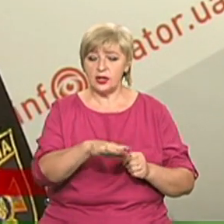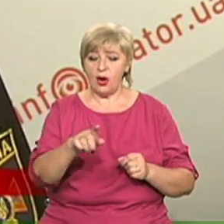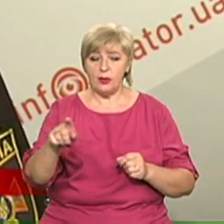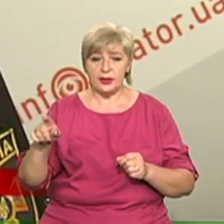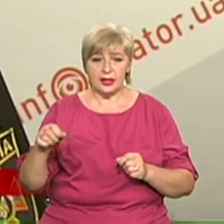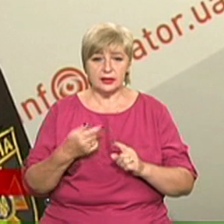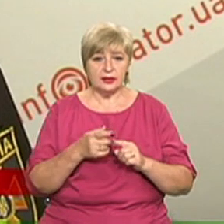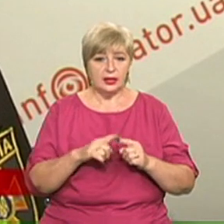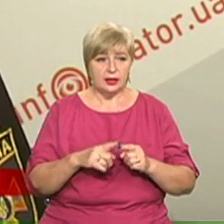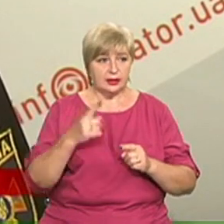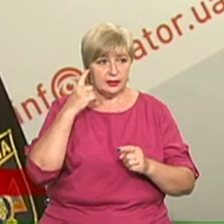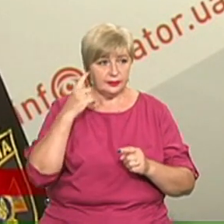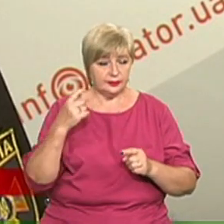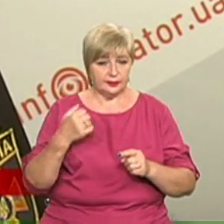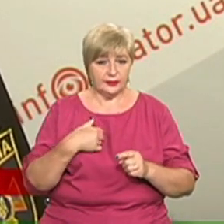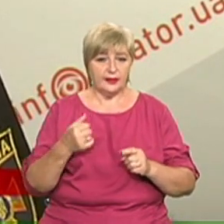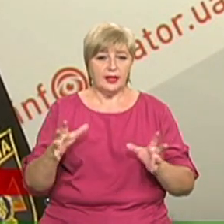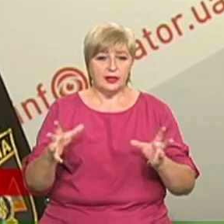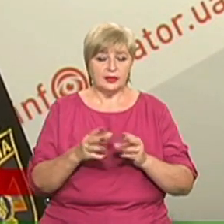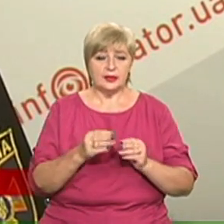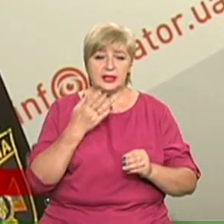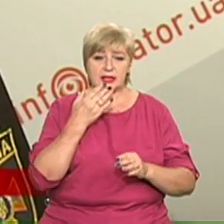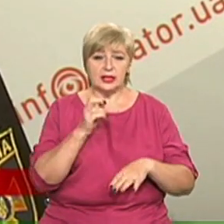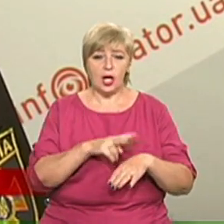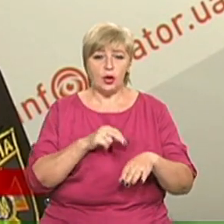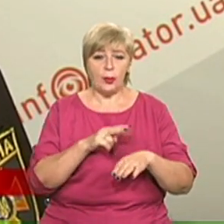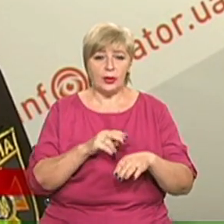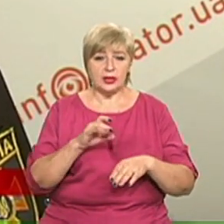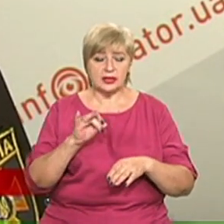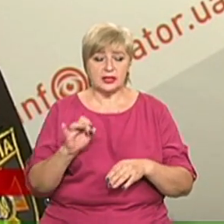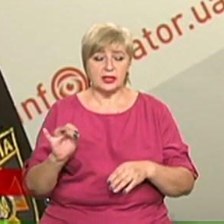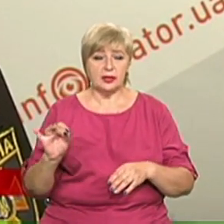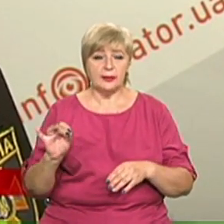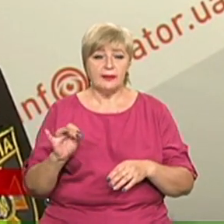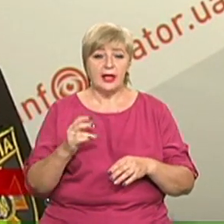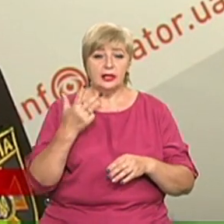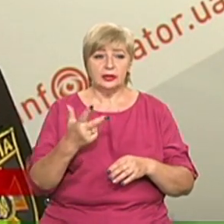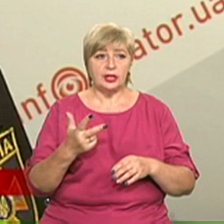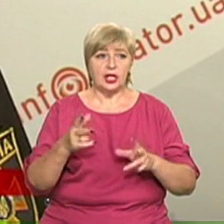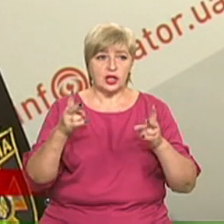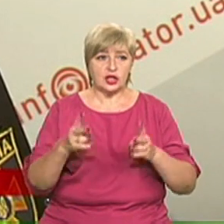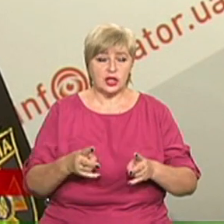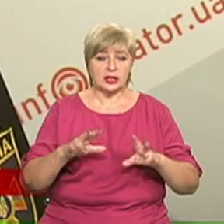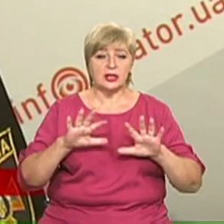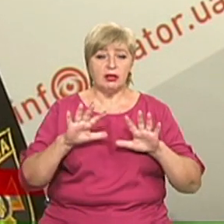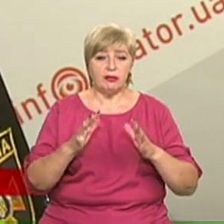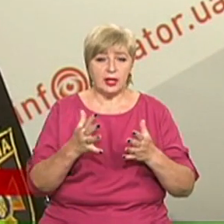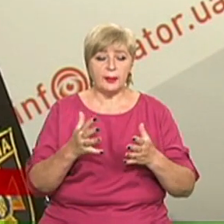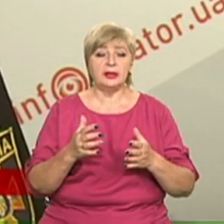надходили повідомлення про замінування спільно з Національною поліцією. 3 випадки нещасних